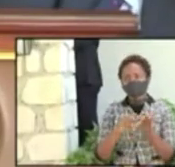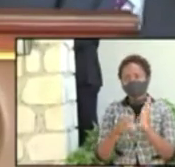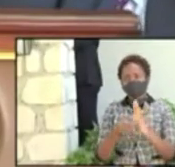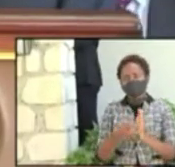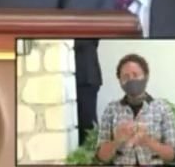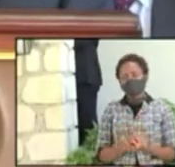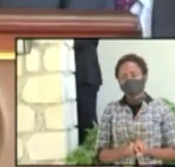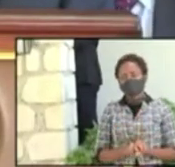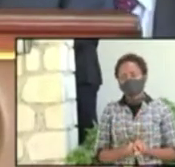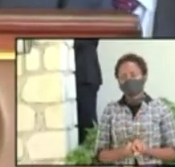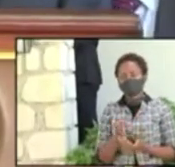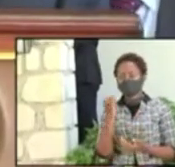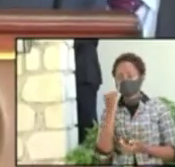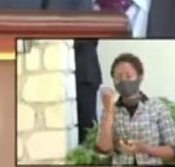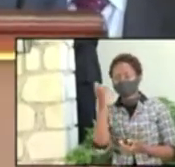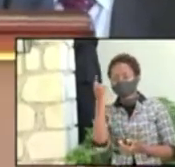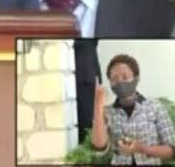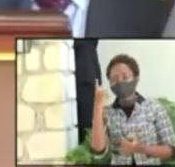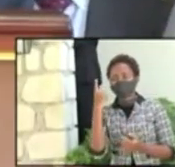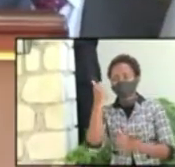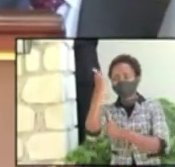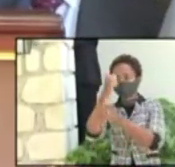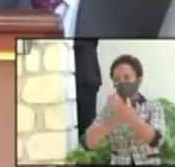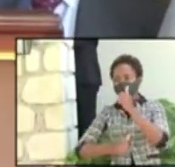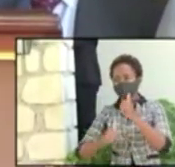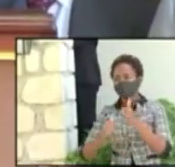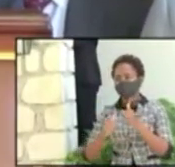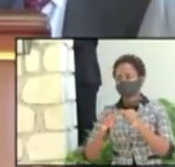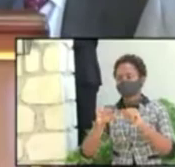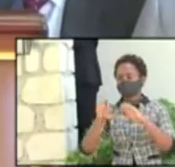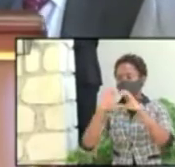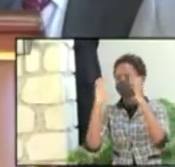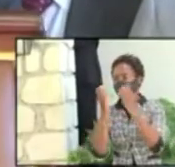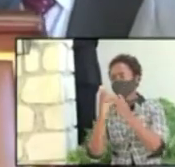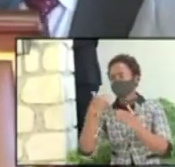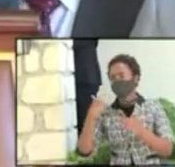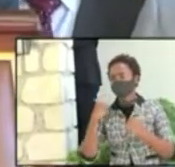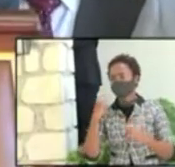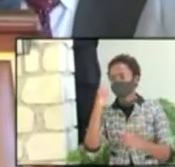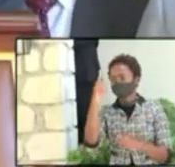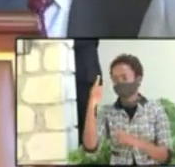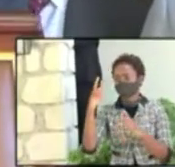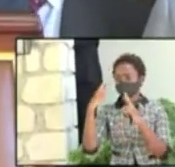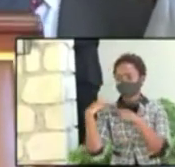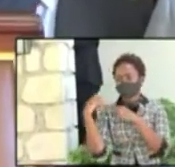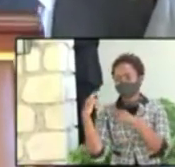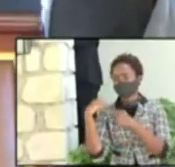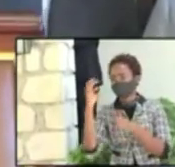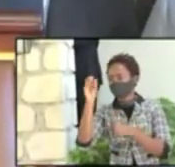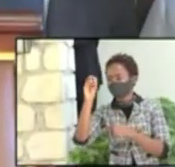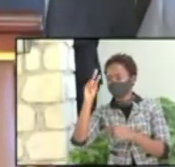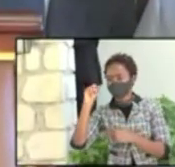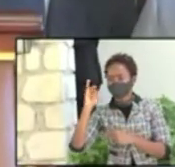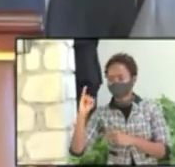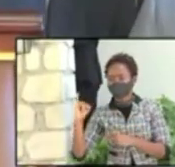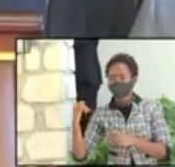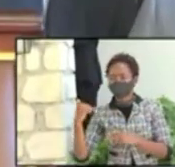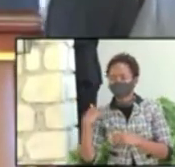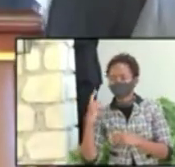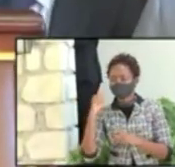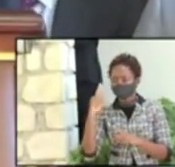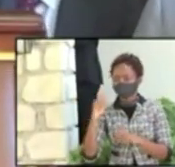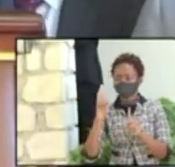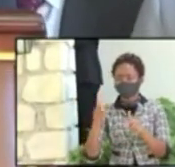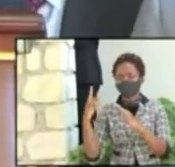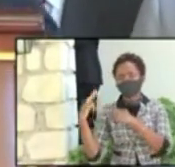si je comprends, chaque section communale, pour avoir un clerc et on y va le gagner opérateur, c'est ça.